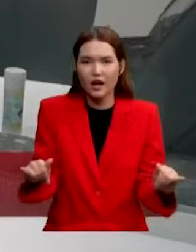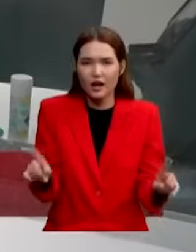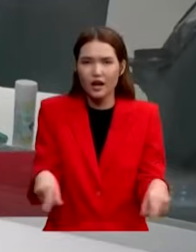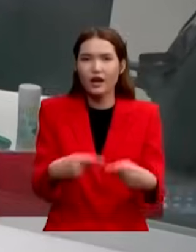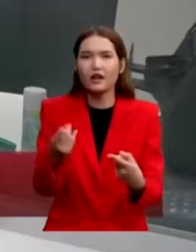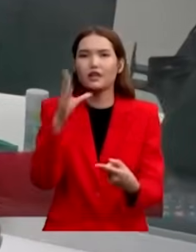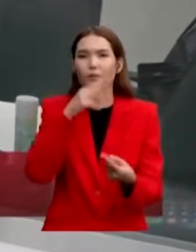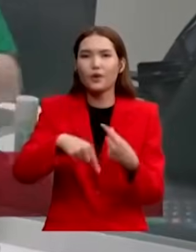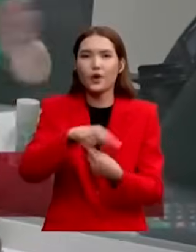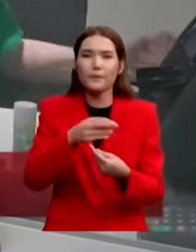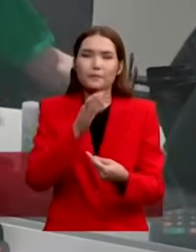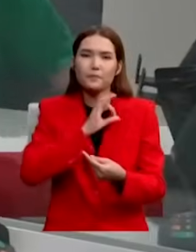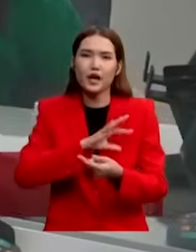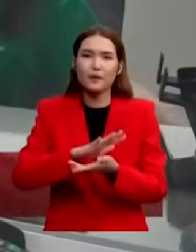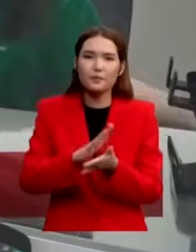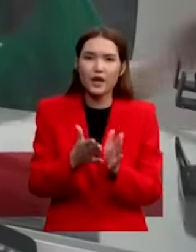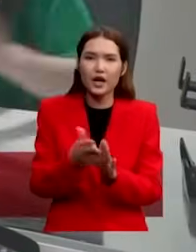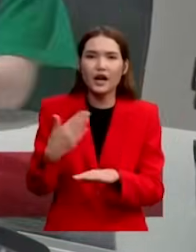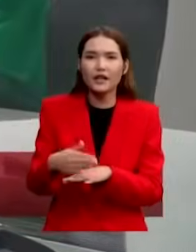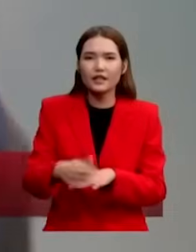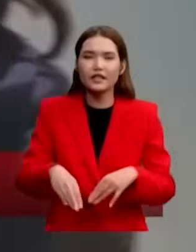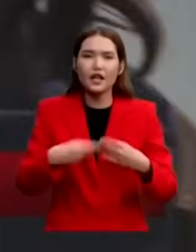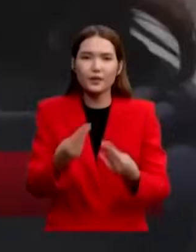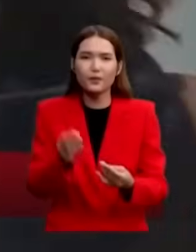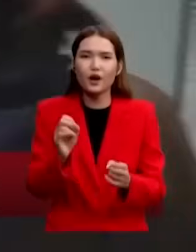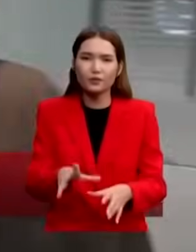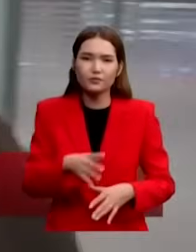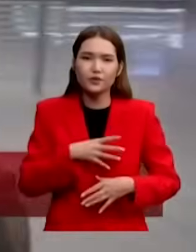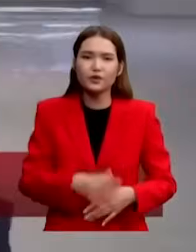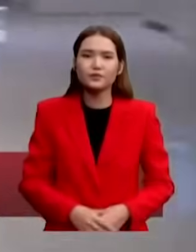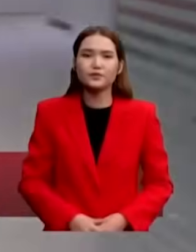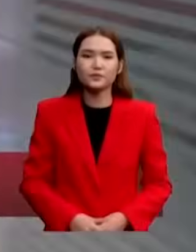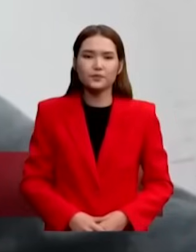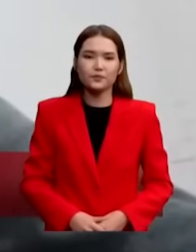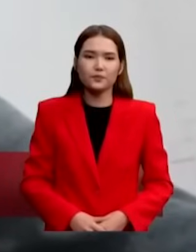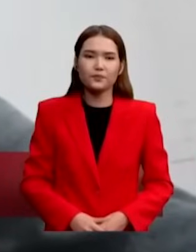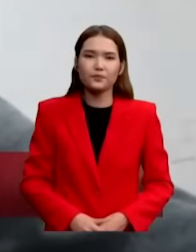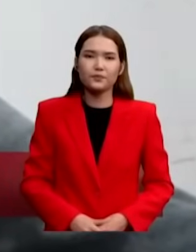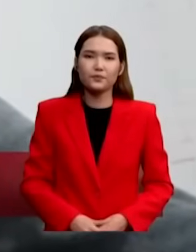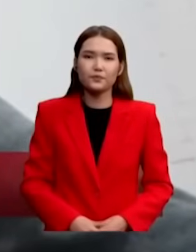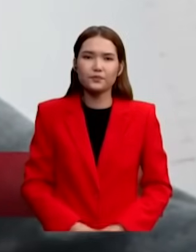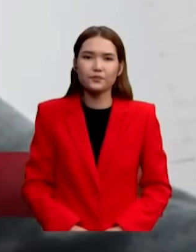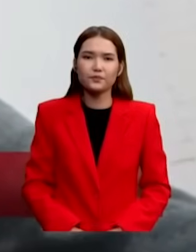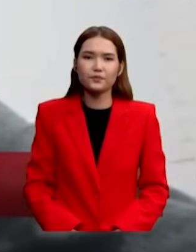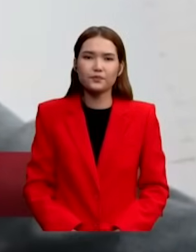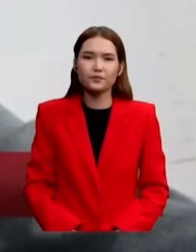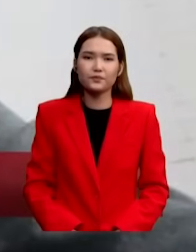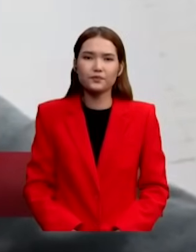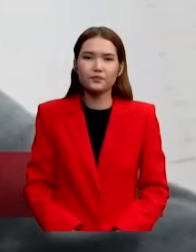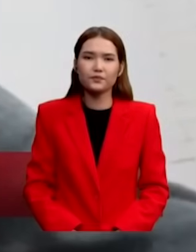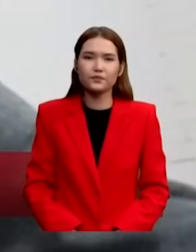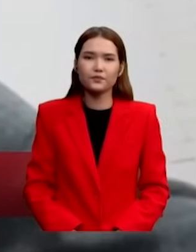қоса бизнеске тиімді шарттармен несие де берілуі бек мүмкін. 21 банк – это не показатель. Вот для анализа, если вы хотите,